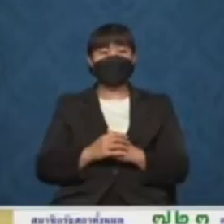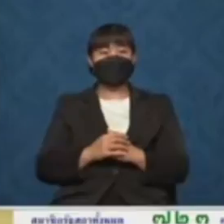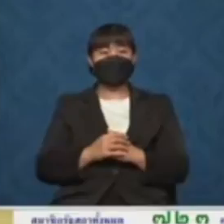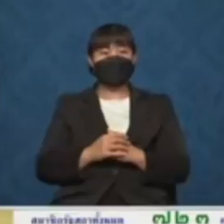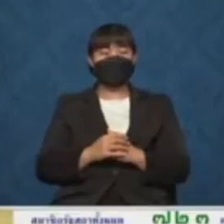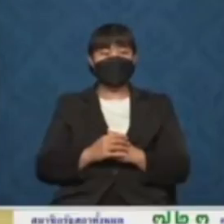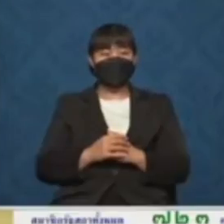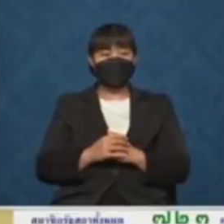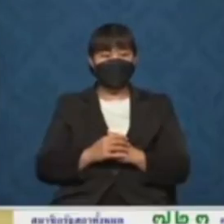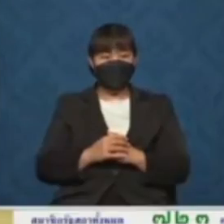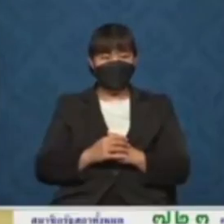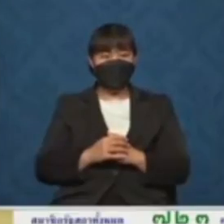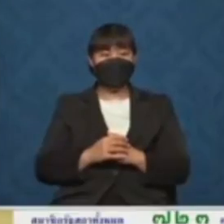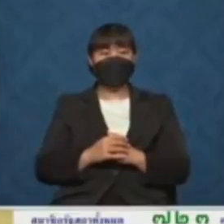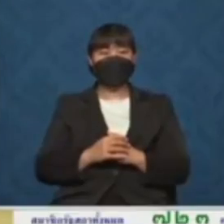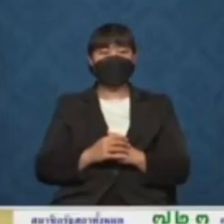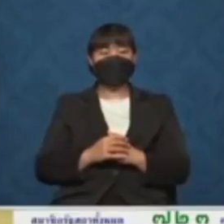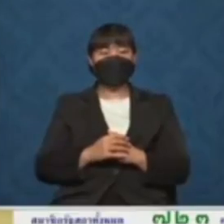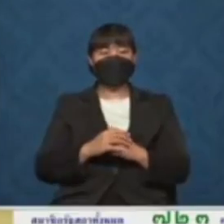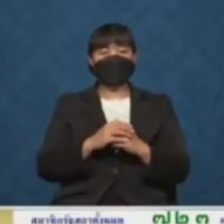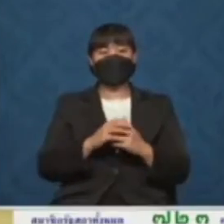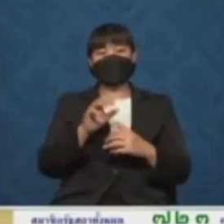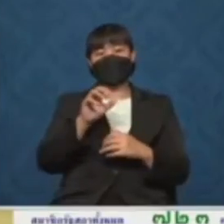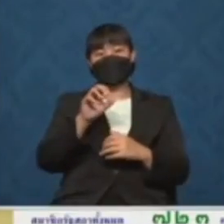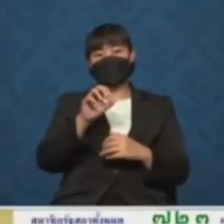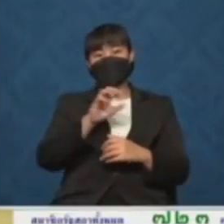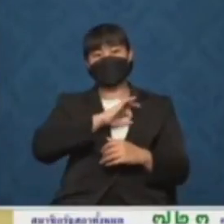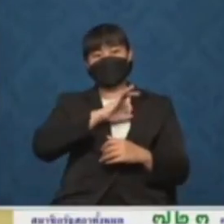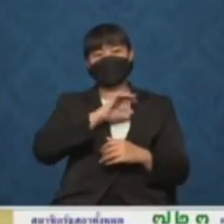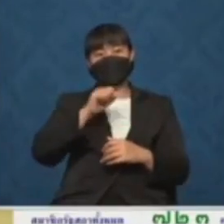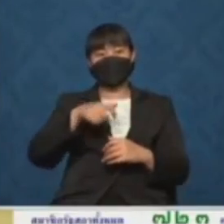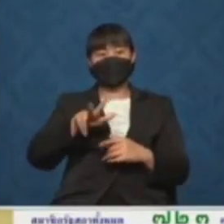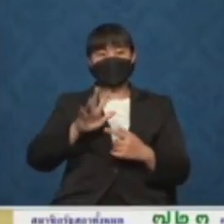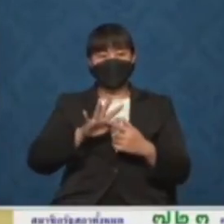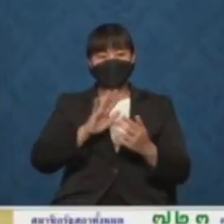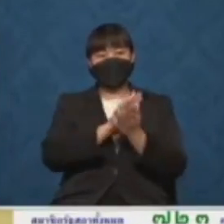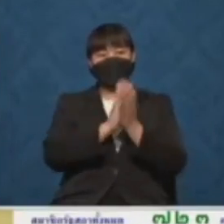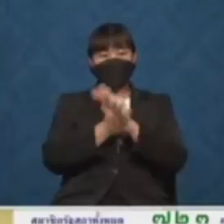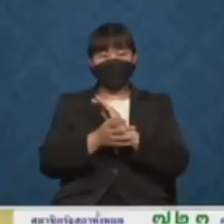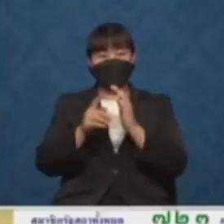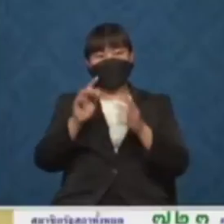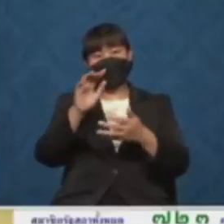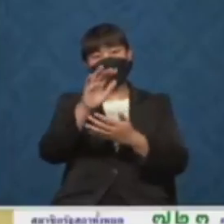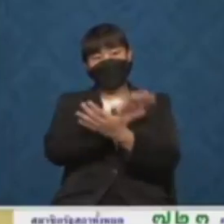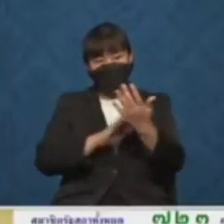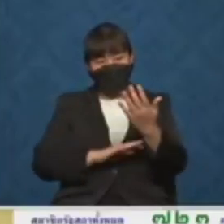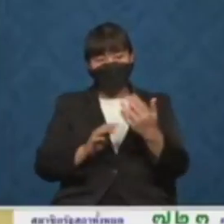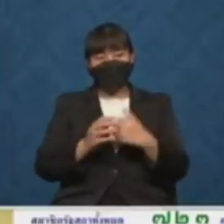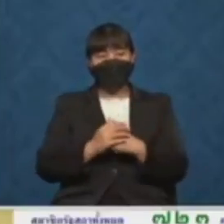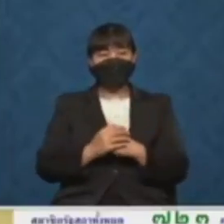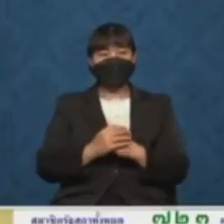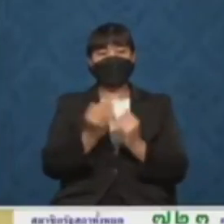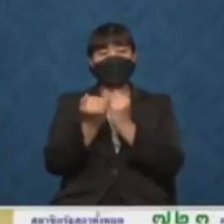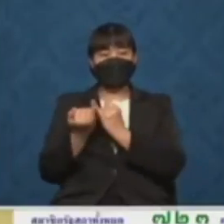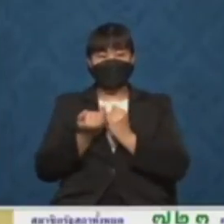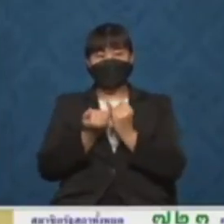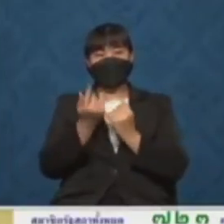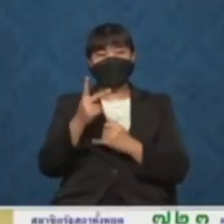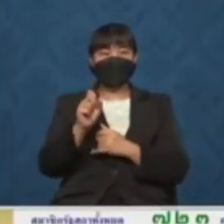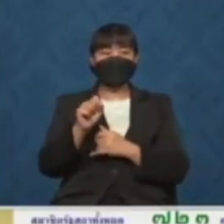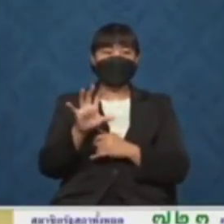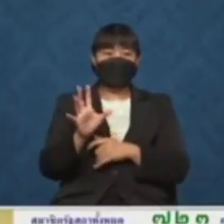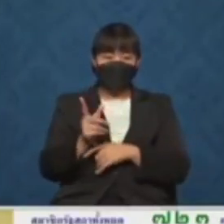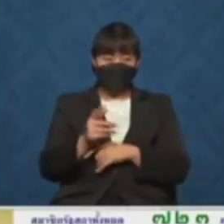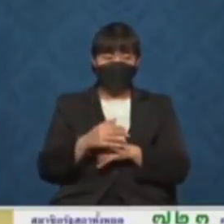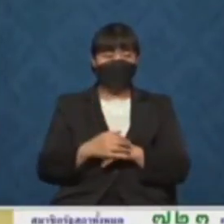ขับเคลอนการปัิรปประเทศและบางคนก็ทำงานอยู่ใล้ชิดกับ ขอสช.ก็มาทำงาน